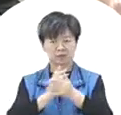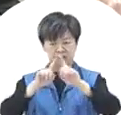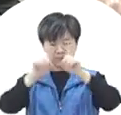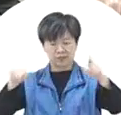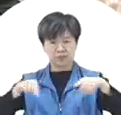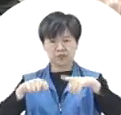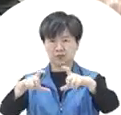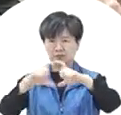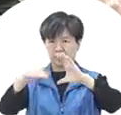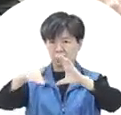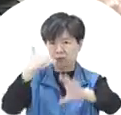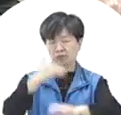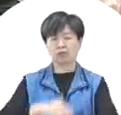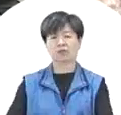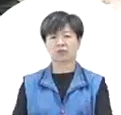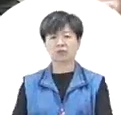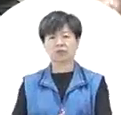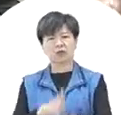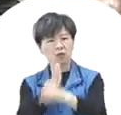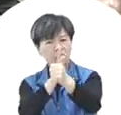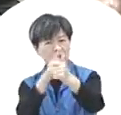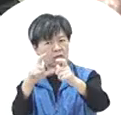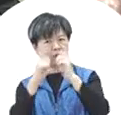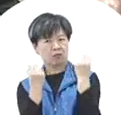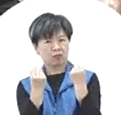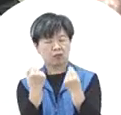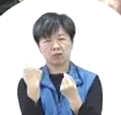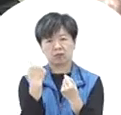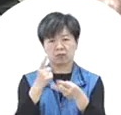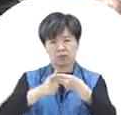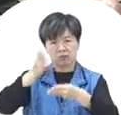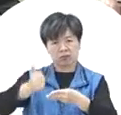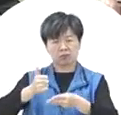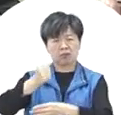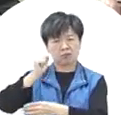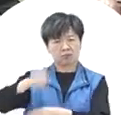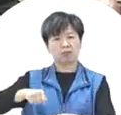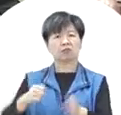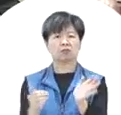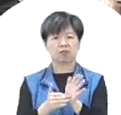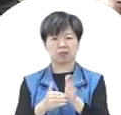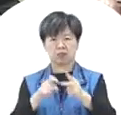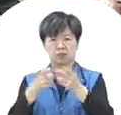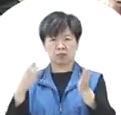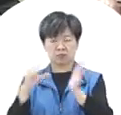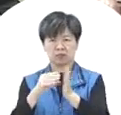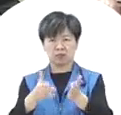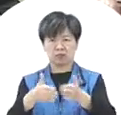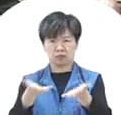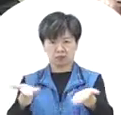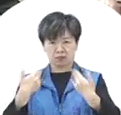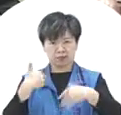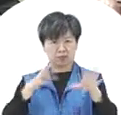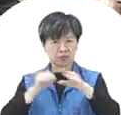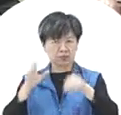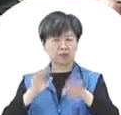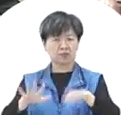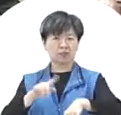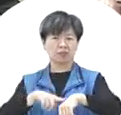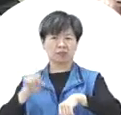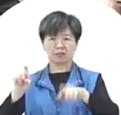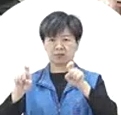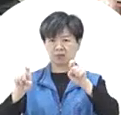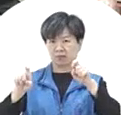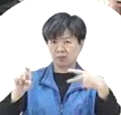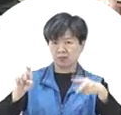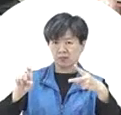好吗？给你们回应又不回，因为昨天明明主席已经才是了哈。今天公务局要给的资料，现在时间是10:12。到现